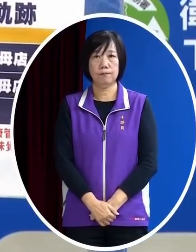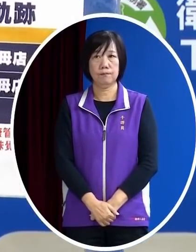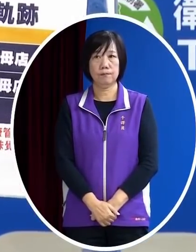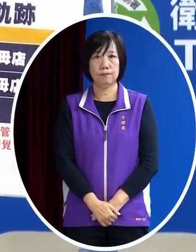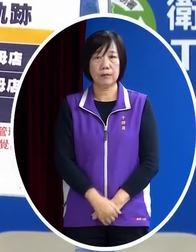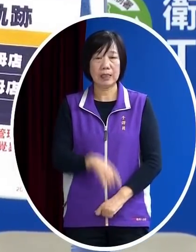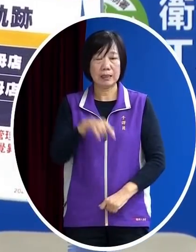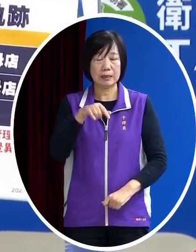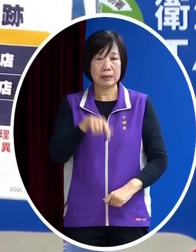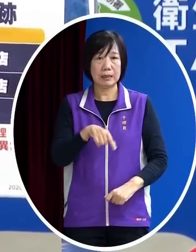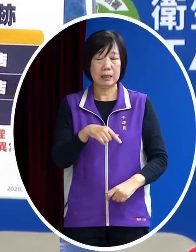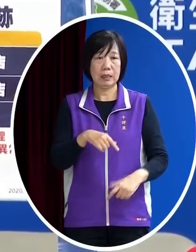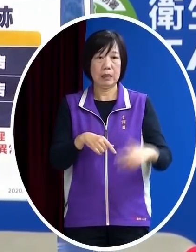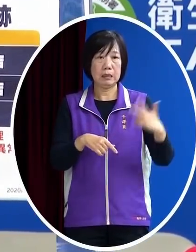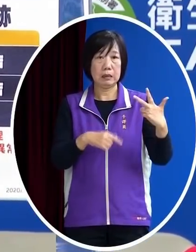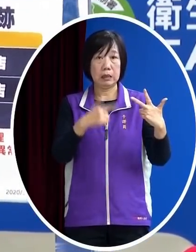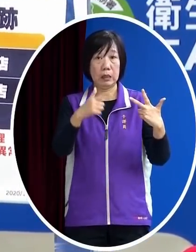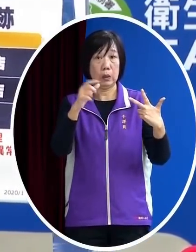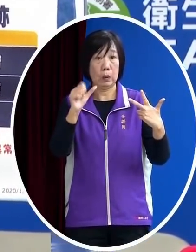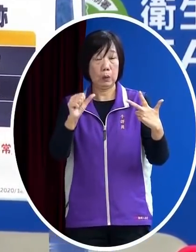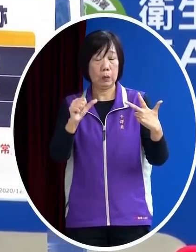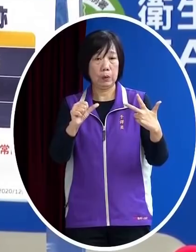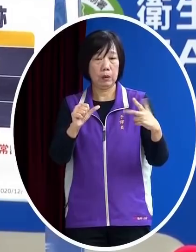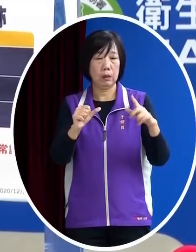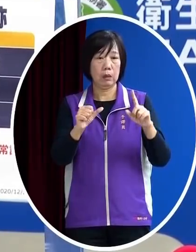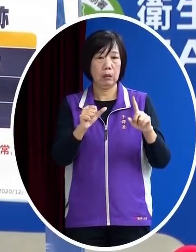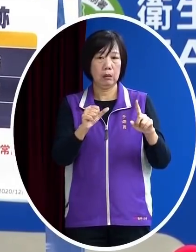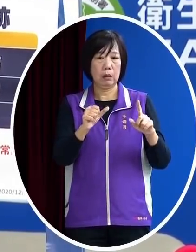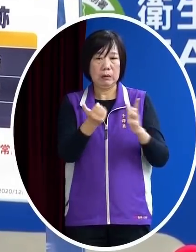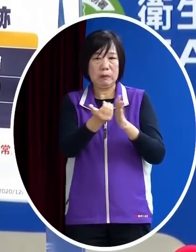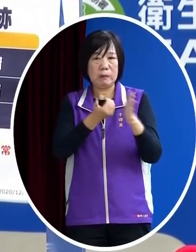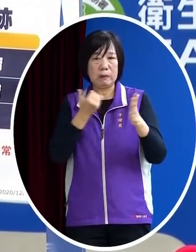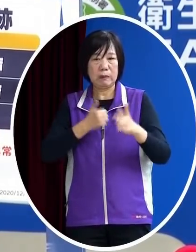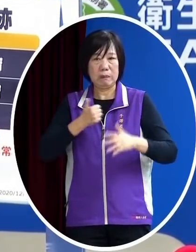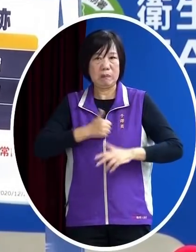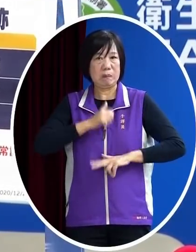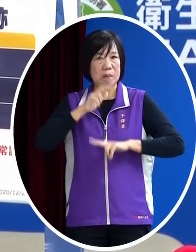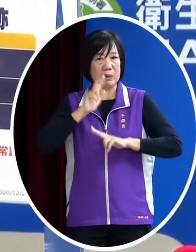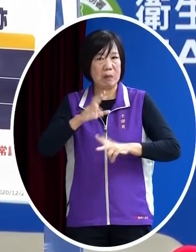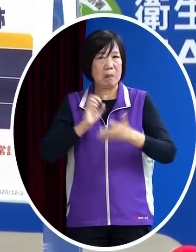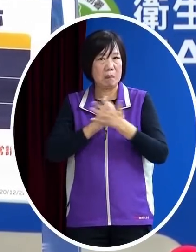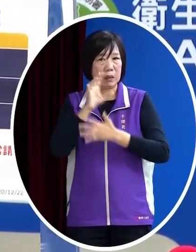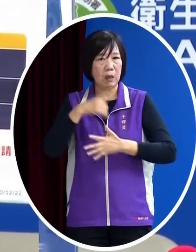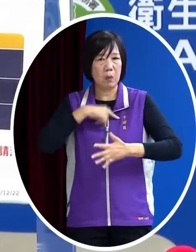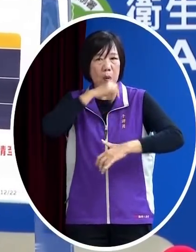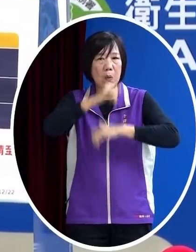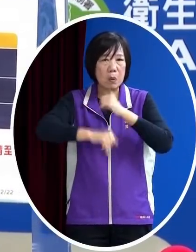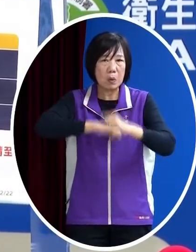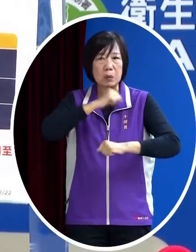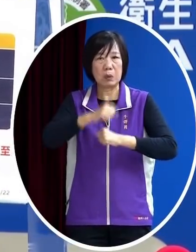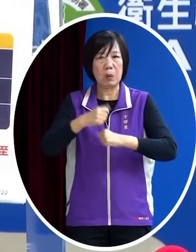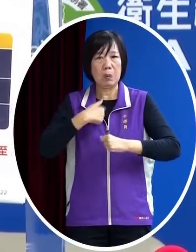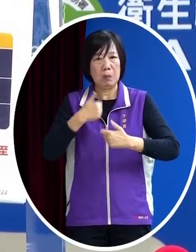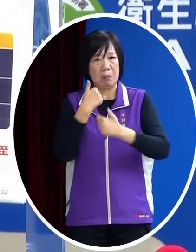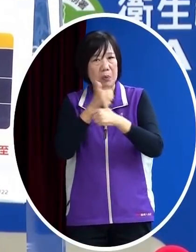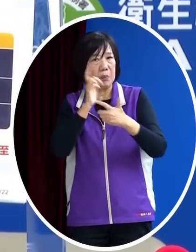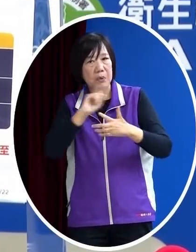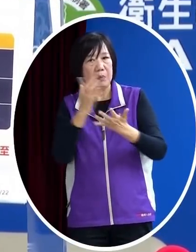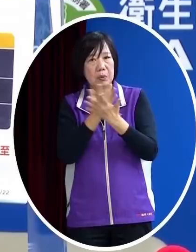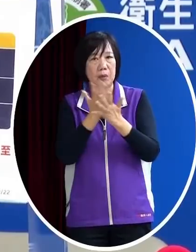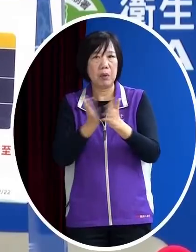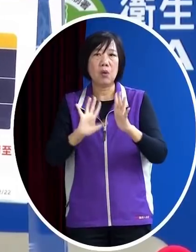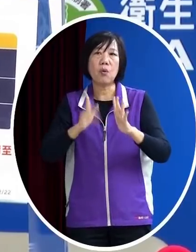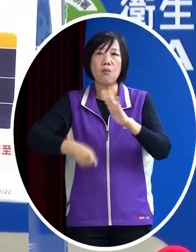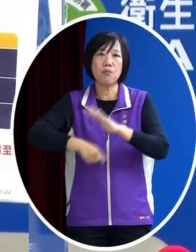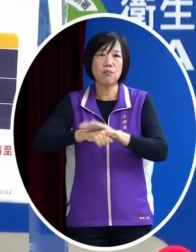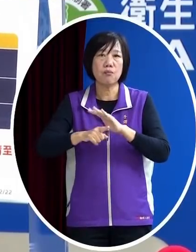那针对765在意调时，没有诚实告知接触史及活动史，那已经违反